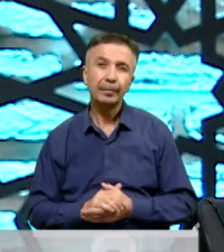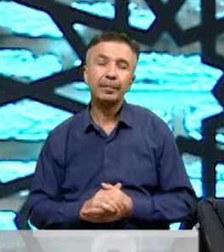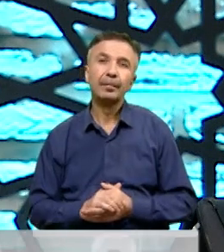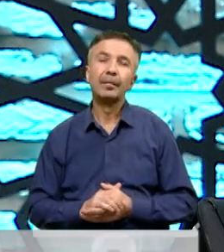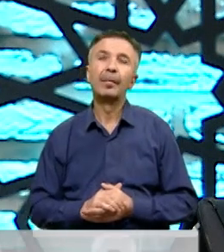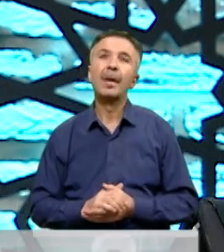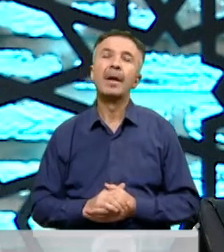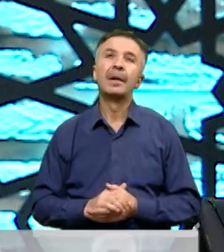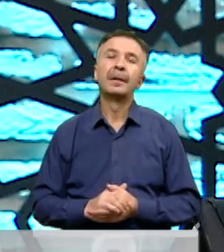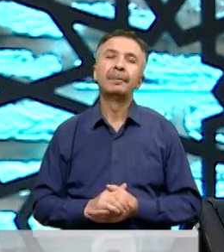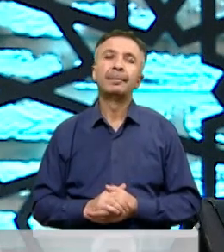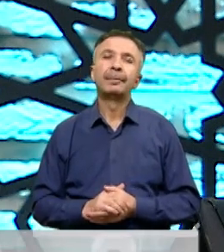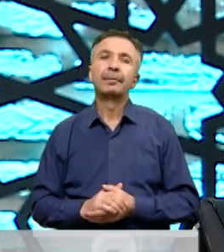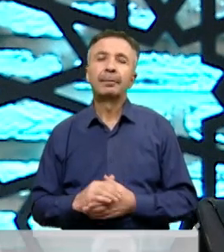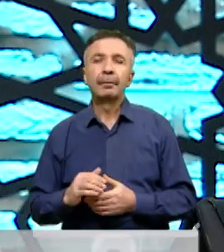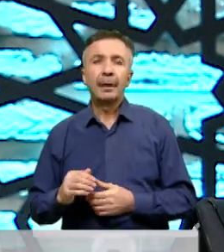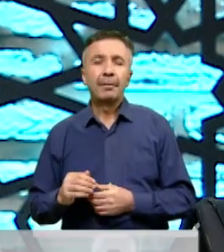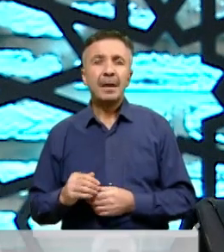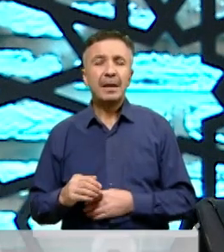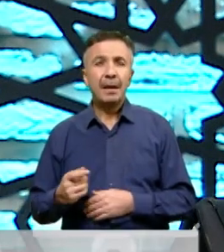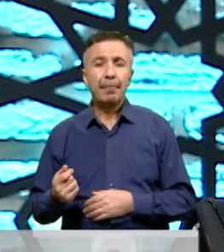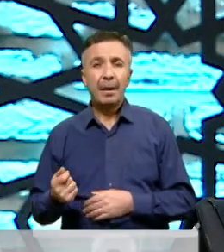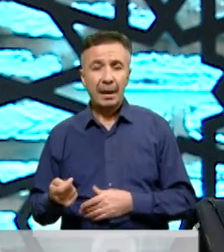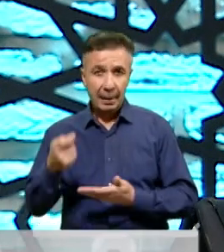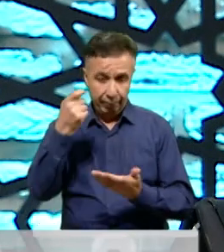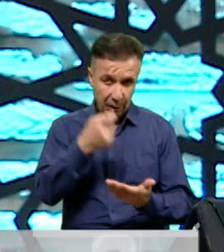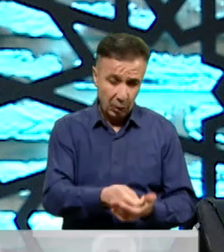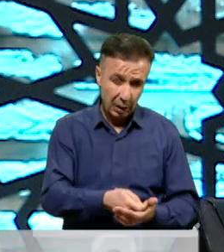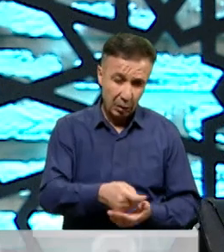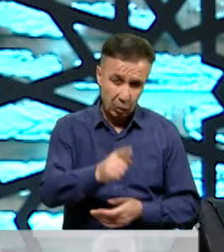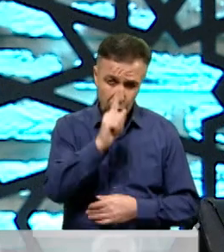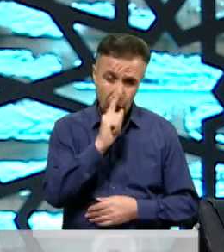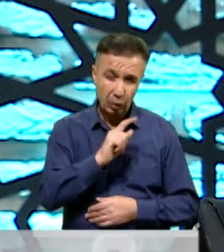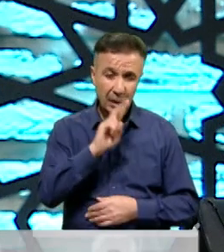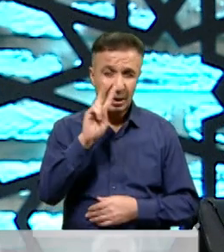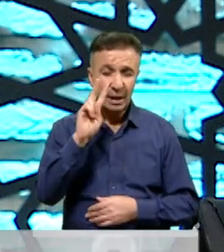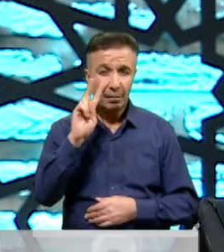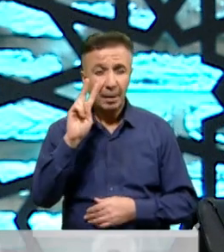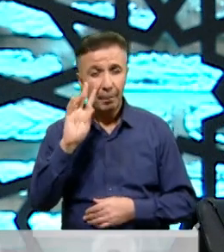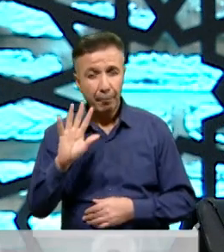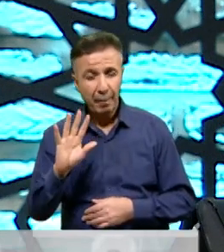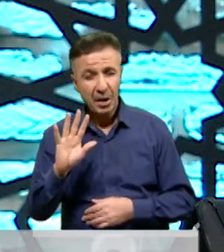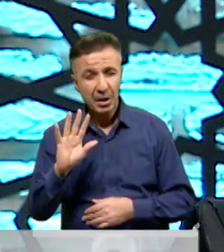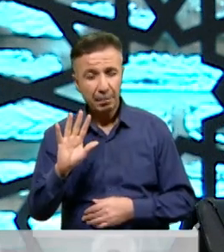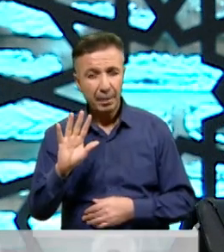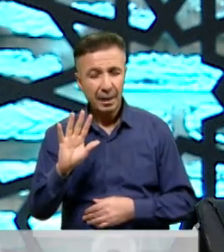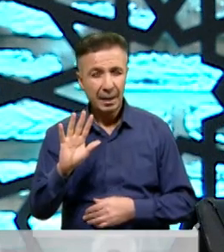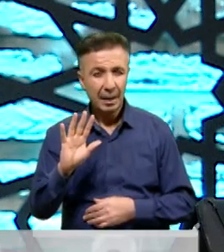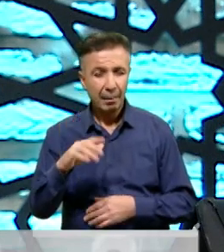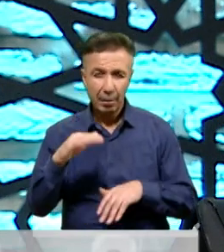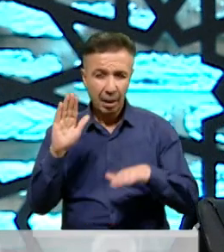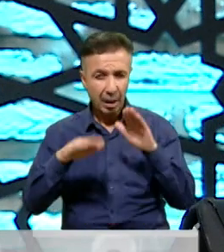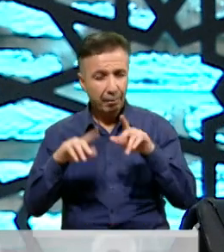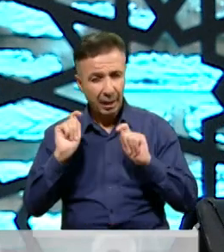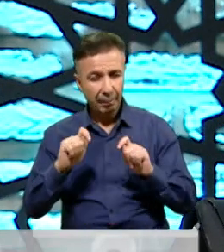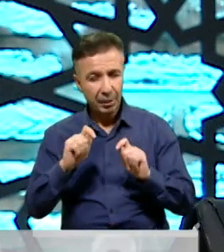da. Bir de peşin öderseniz eğer bir %25'lik indirim söz konusu olur diye bir kampanya yapılmış galiba.